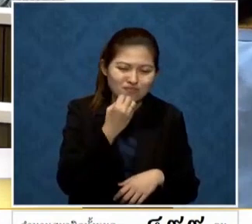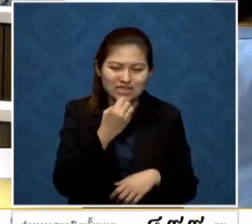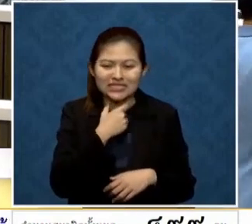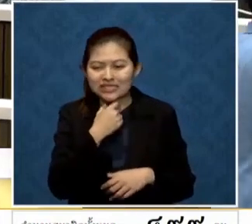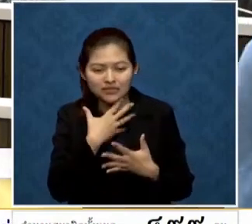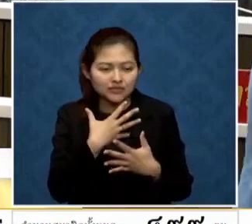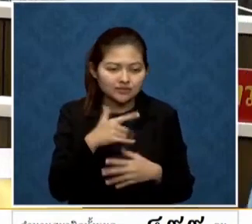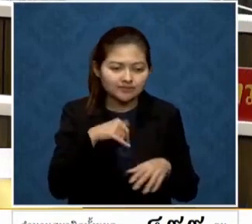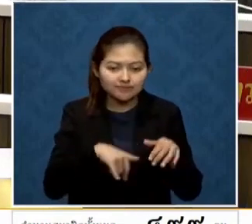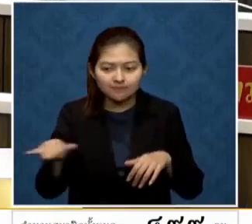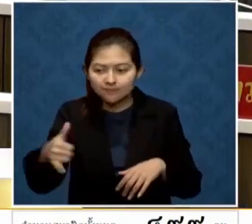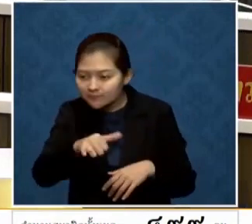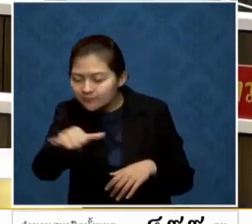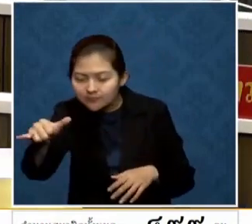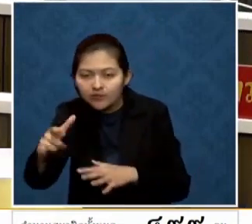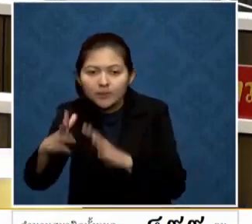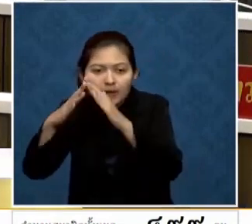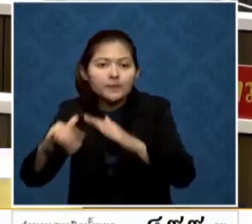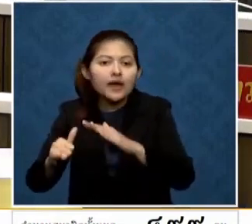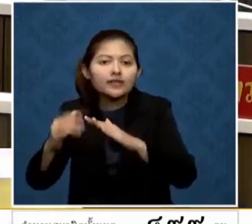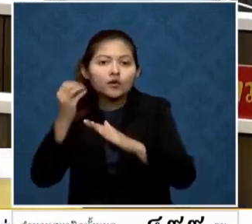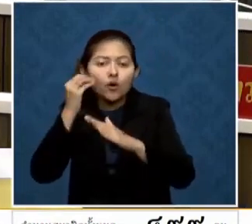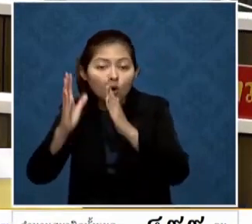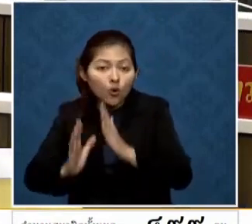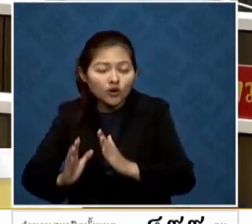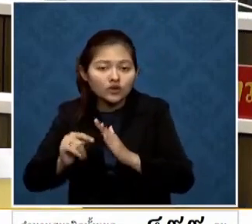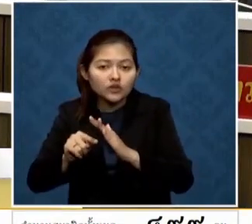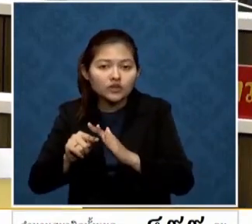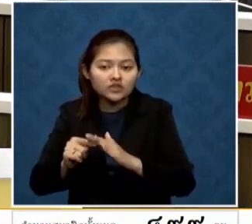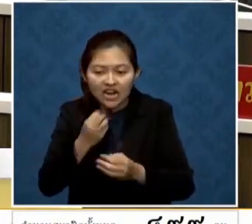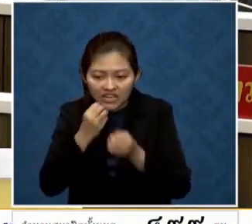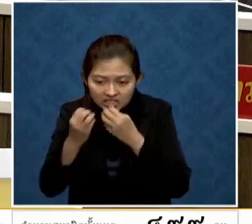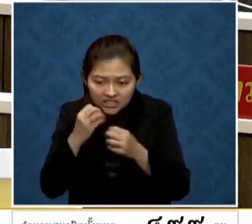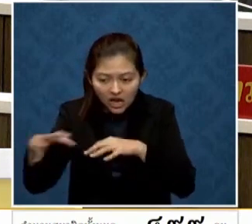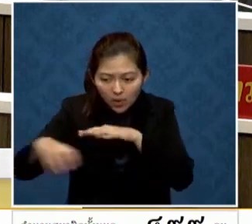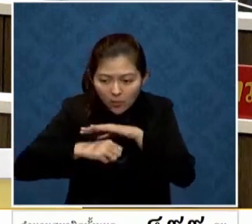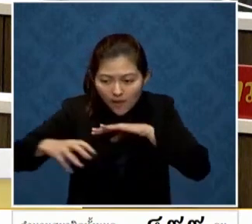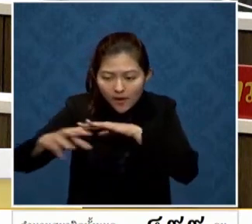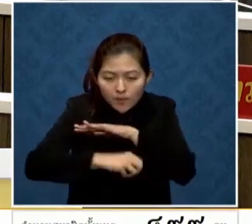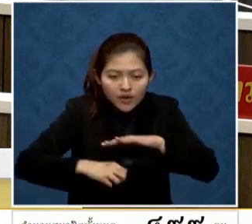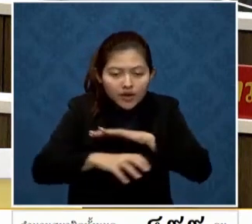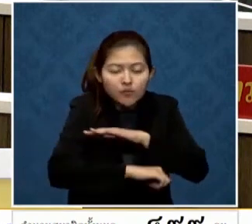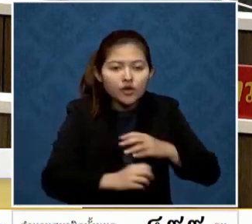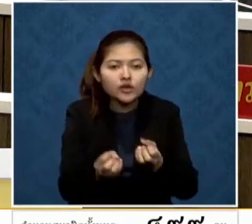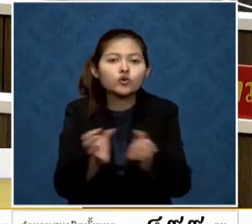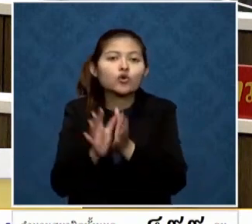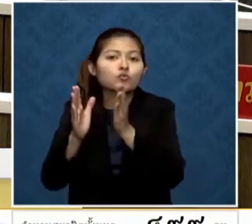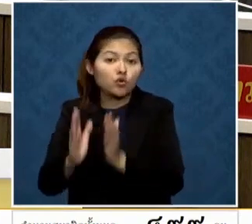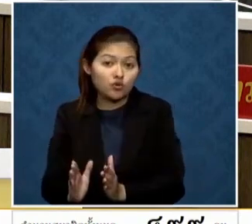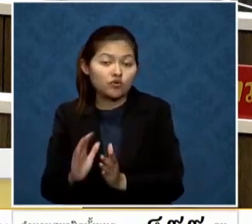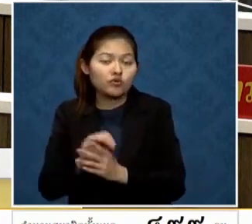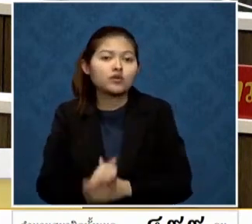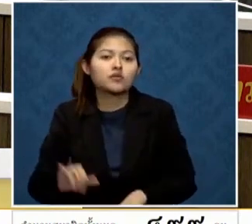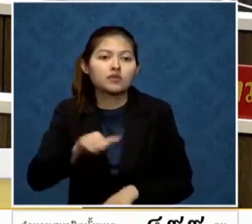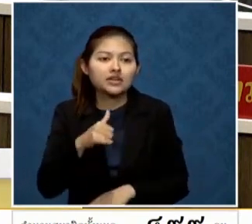ลุกบ้านคนไปขโมยสิ่งของหรืออาหารสิ่งของที่คิดว่าเป็นอาหารเขาก็ขโมยนะครับสร้างความเดือดร้อนให้ประชาชนบาง